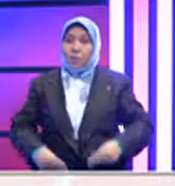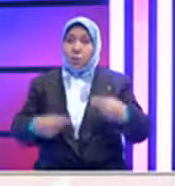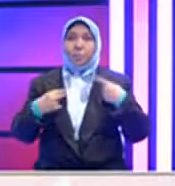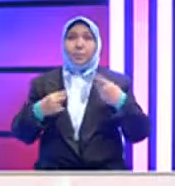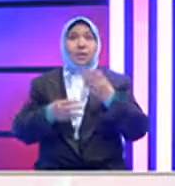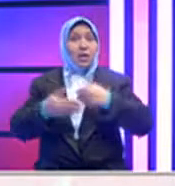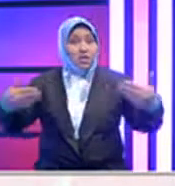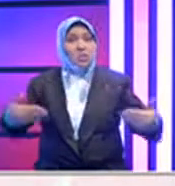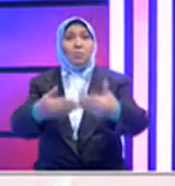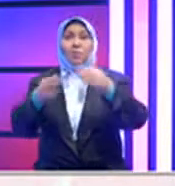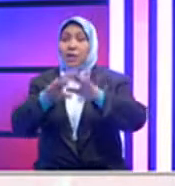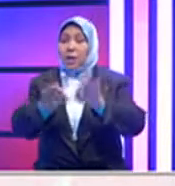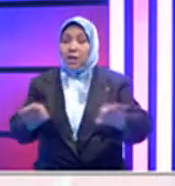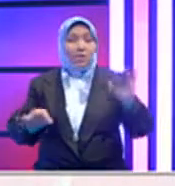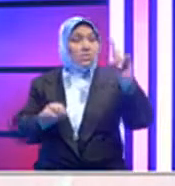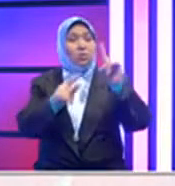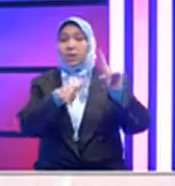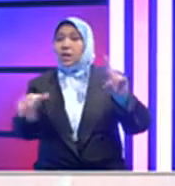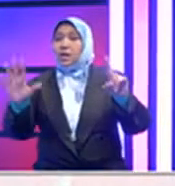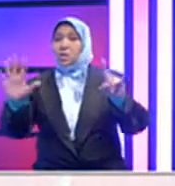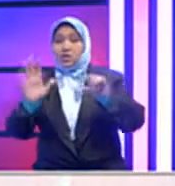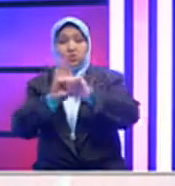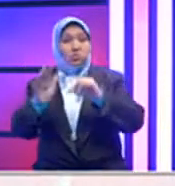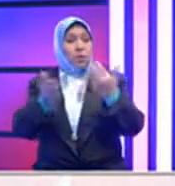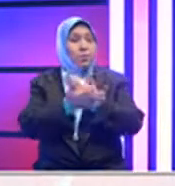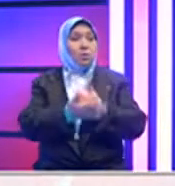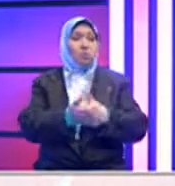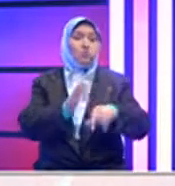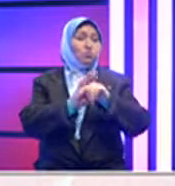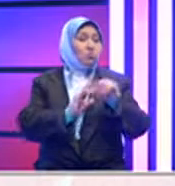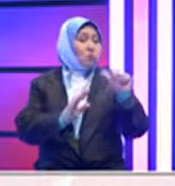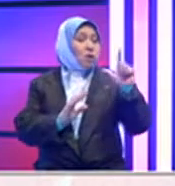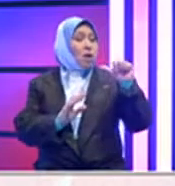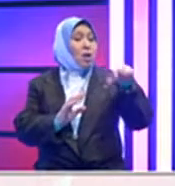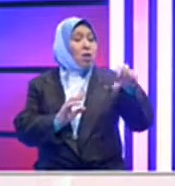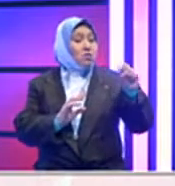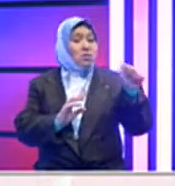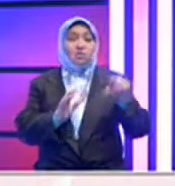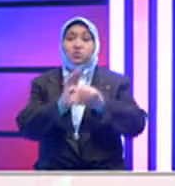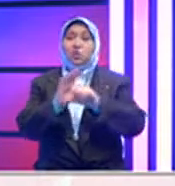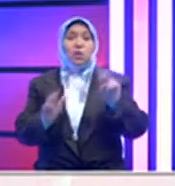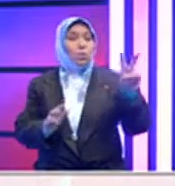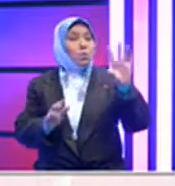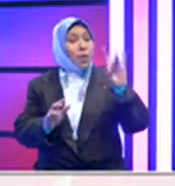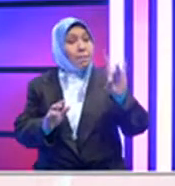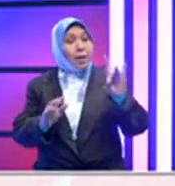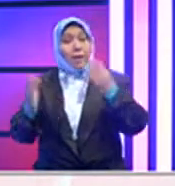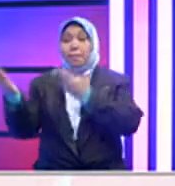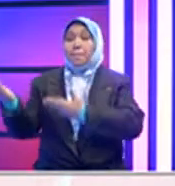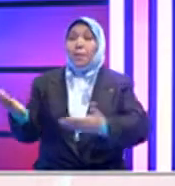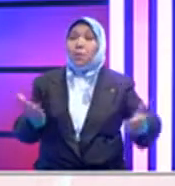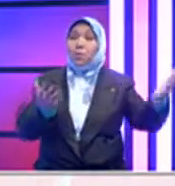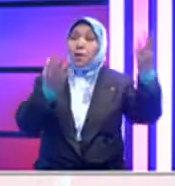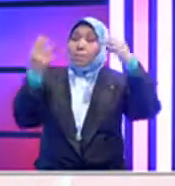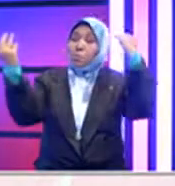dan disambung pada ayat satu hingga lima kita masuk pada Surah baru surah al-qasas surah ke-28 yang akan membawa episode